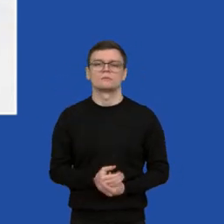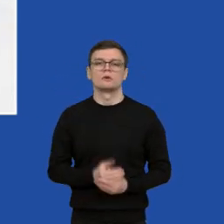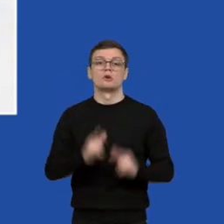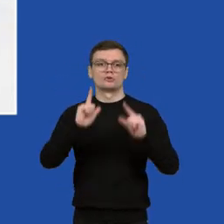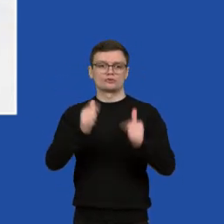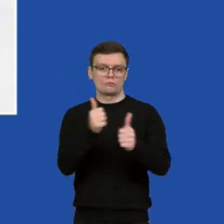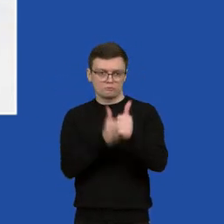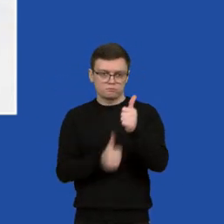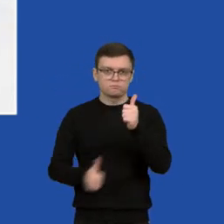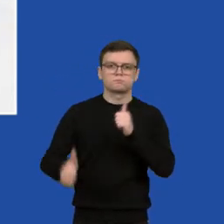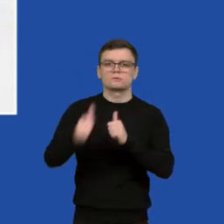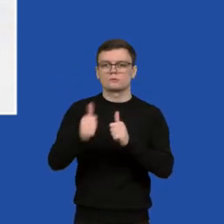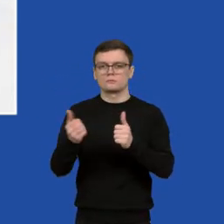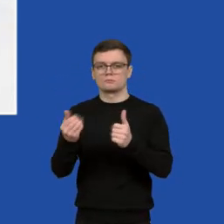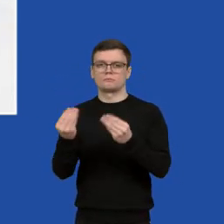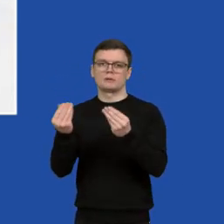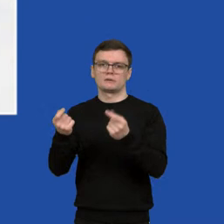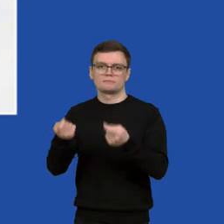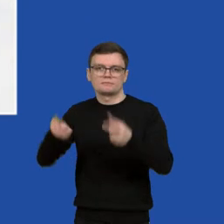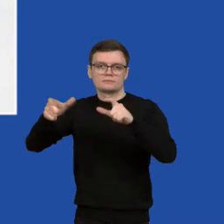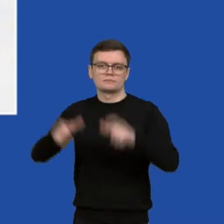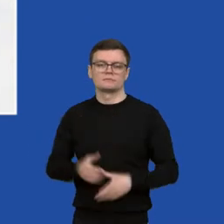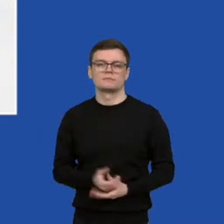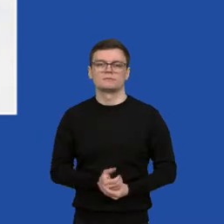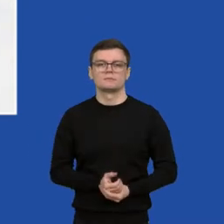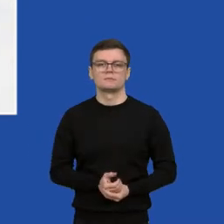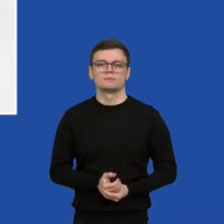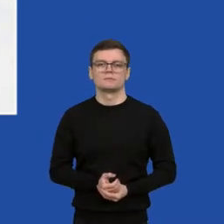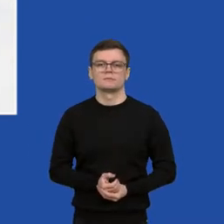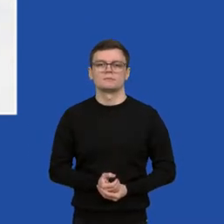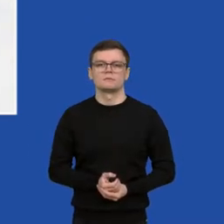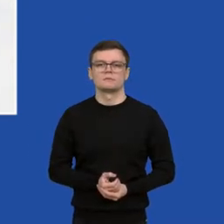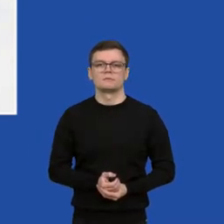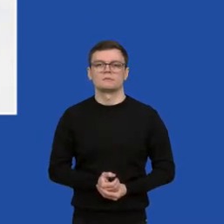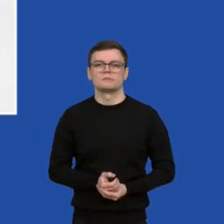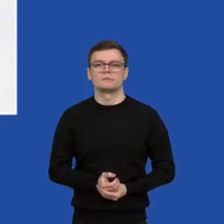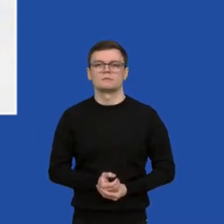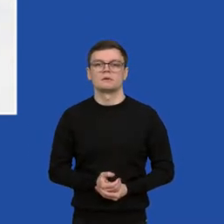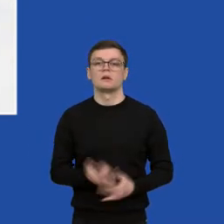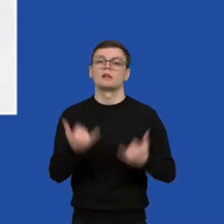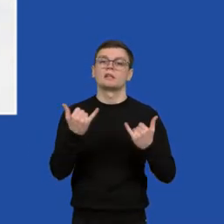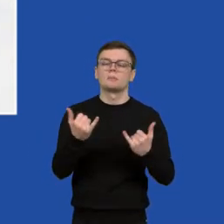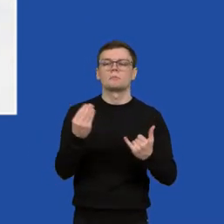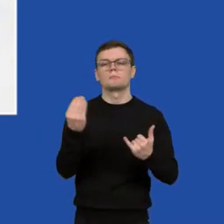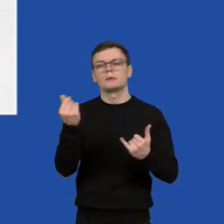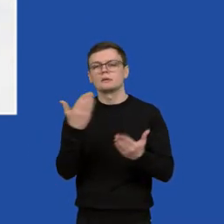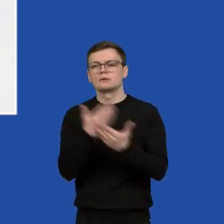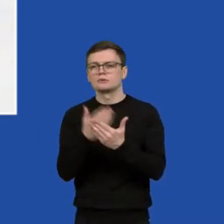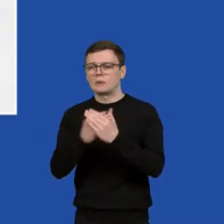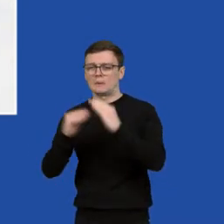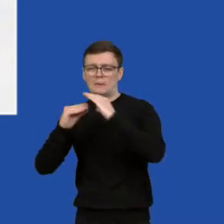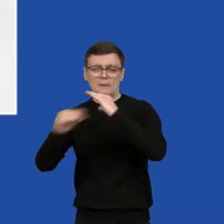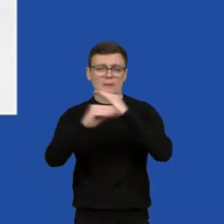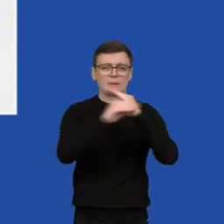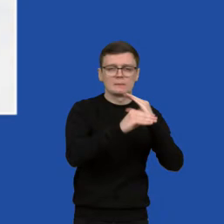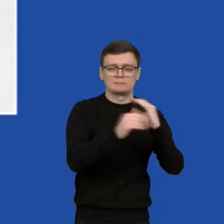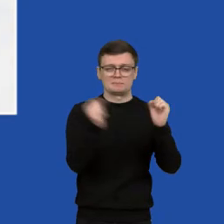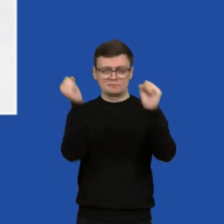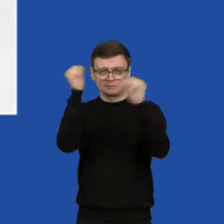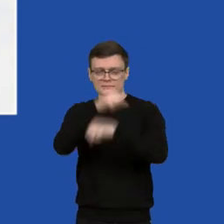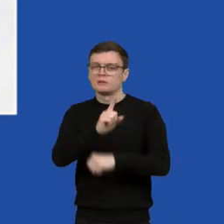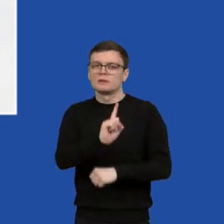prognozuojamą infliaciją ir einame ne fragmentiškų pavienių pinigų dalinimo keliu, bet indeksuojant tam